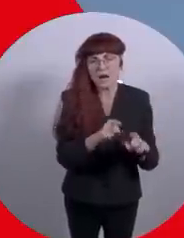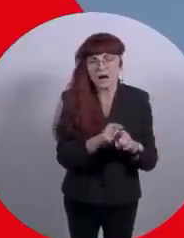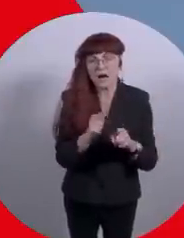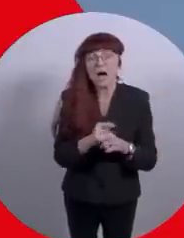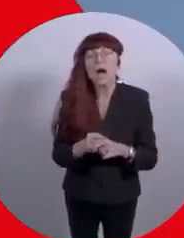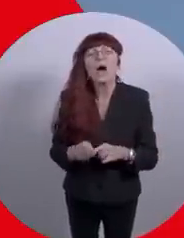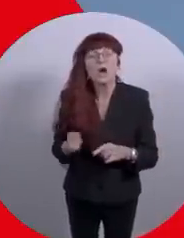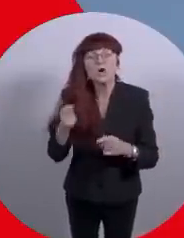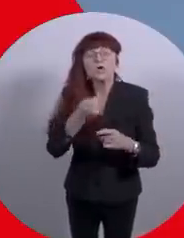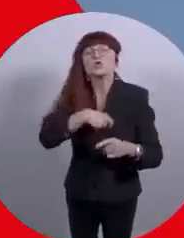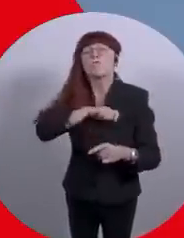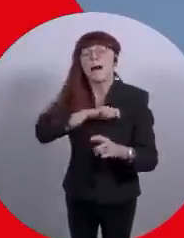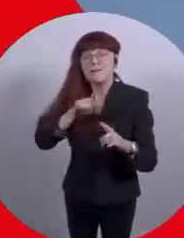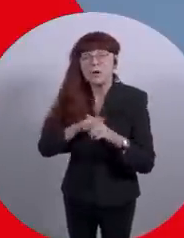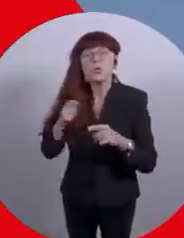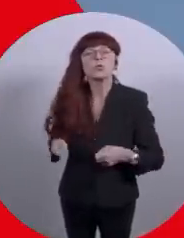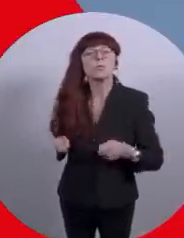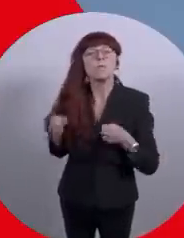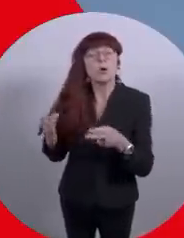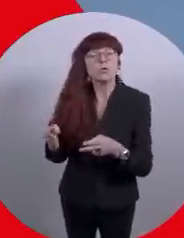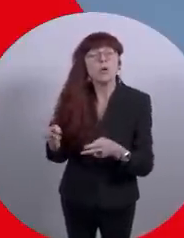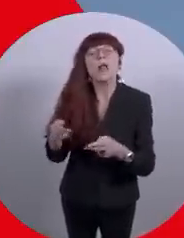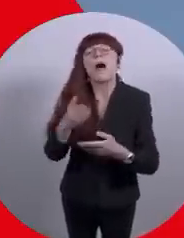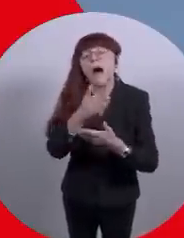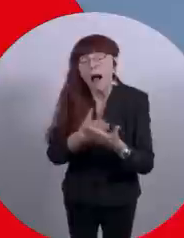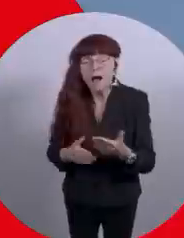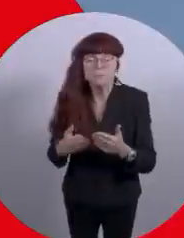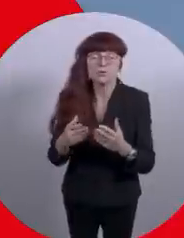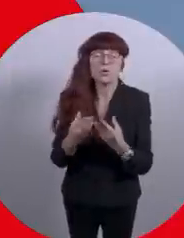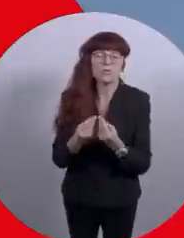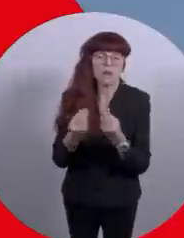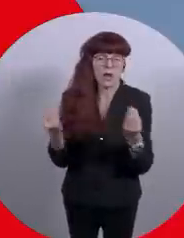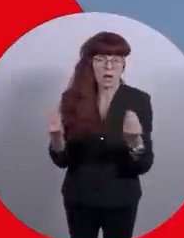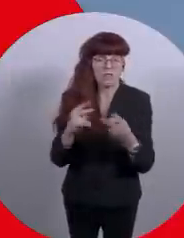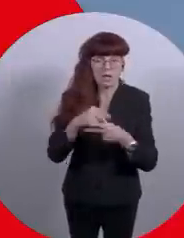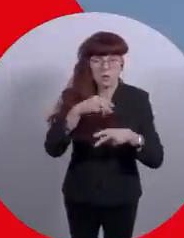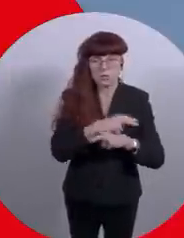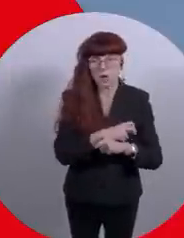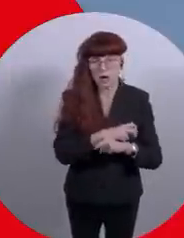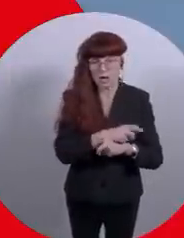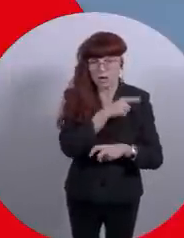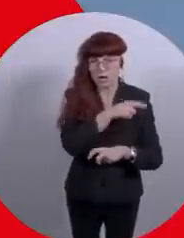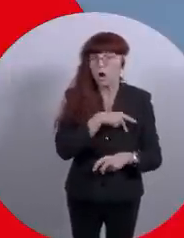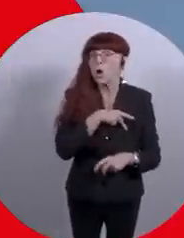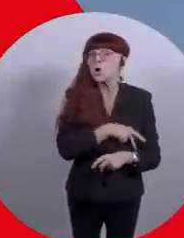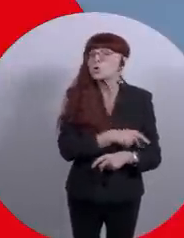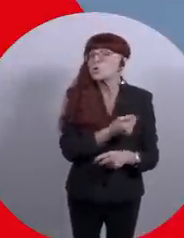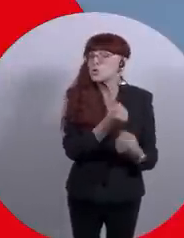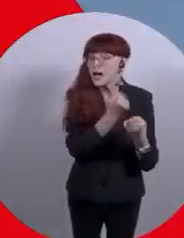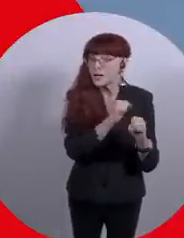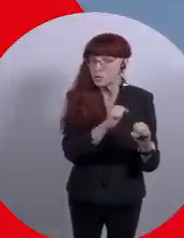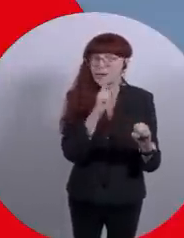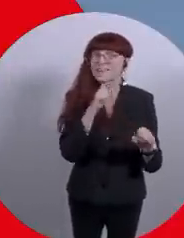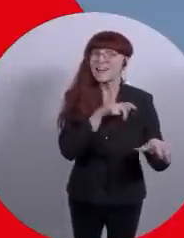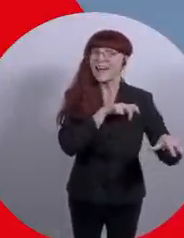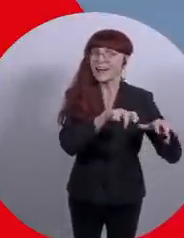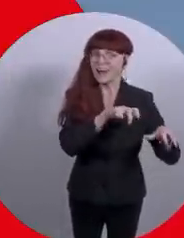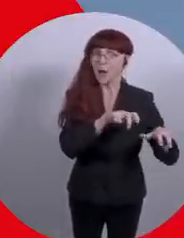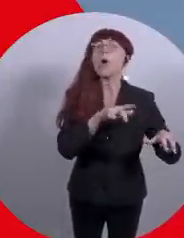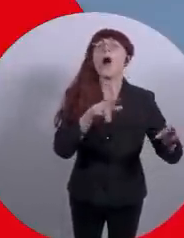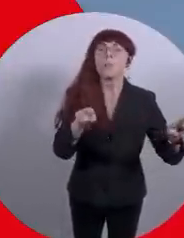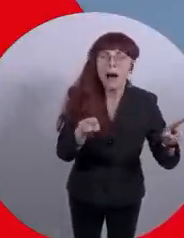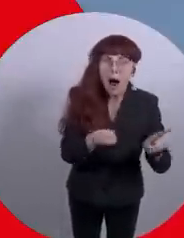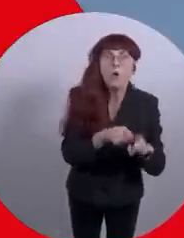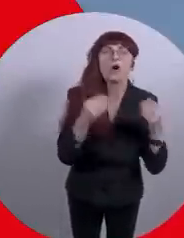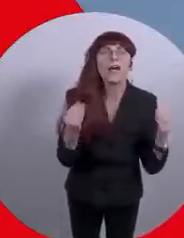hoch in Österreich und wisst warum bei Sozialdemokraten nicht nur regieren sondern auch was machen gegen die Probleme im Land und die